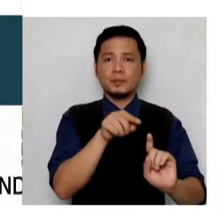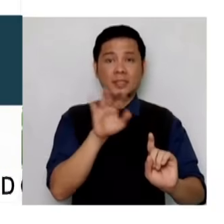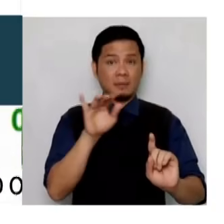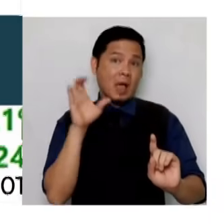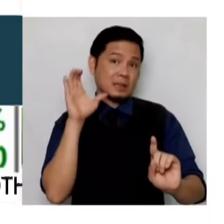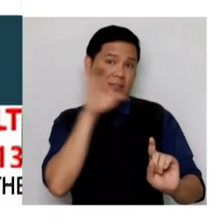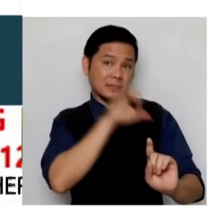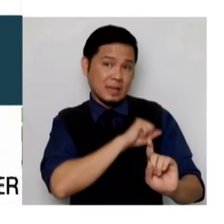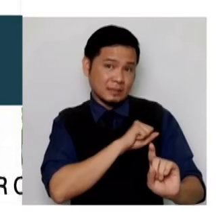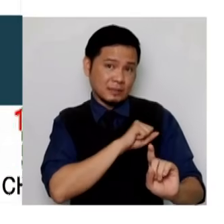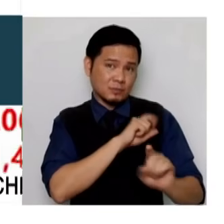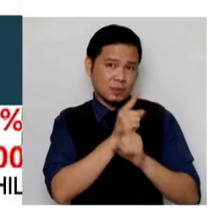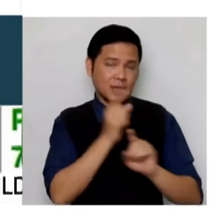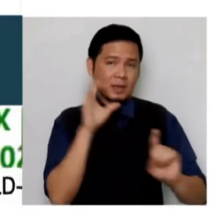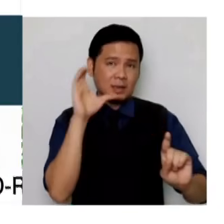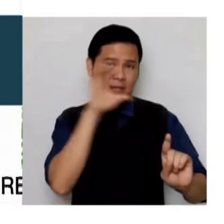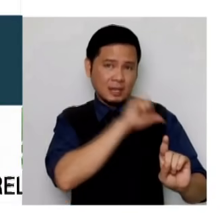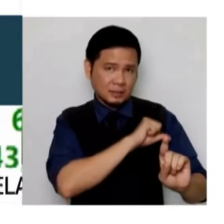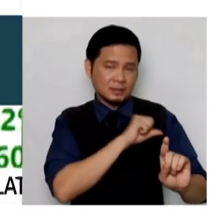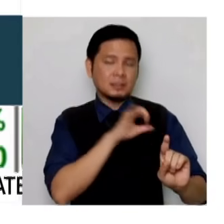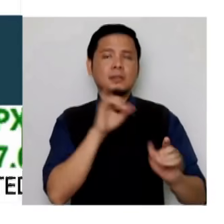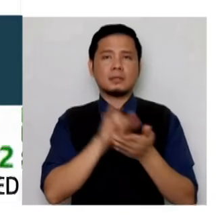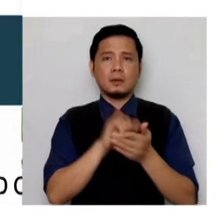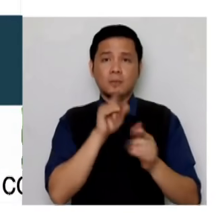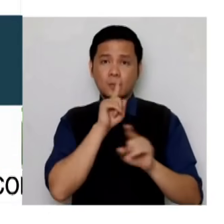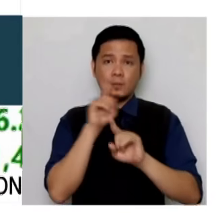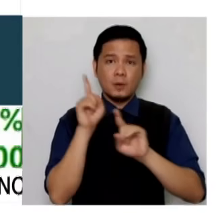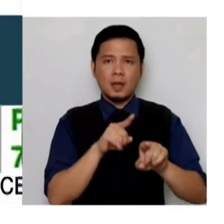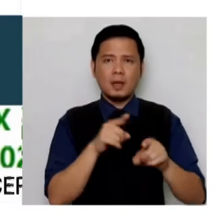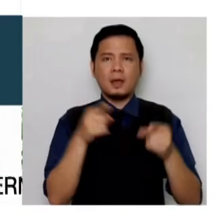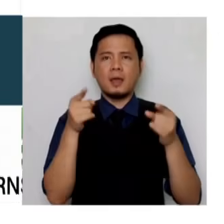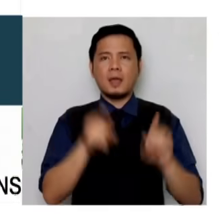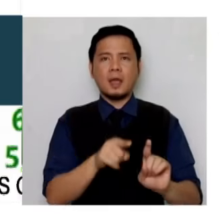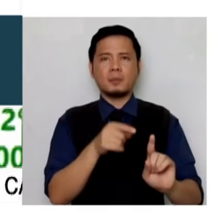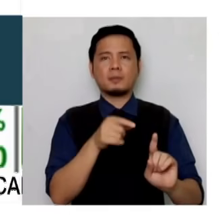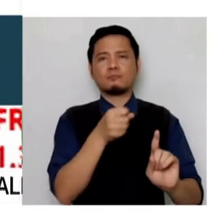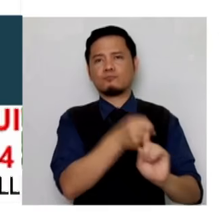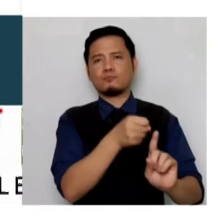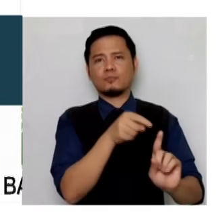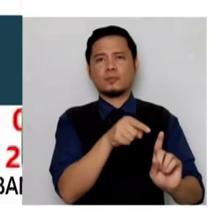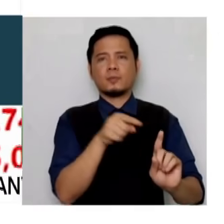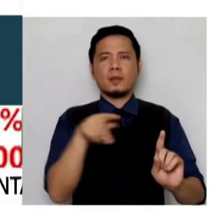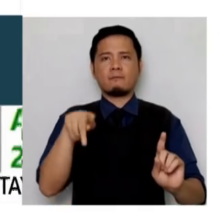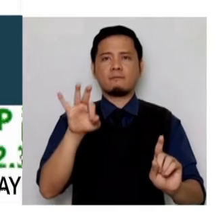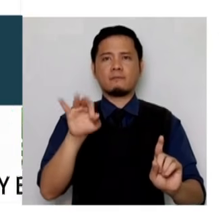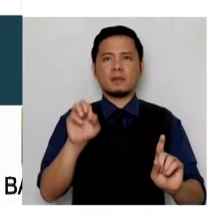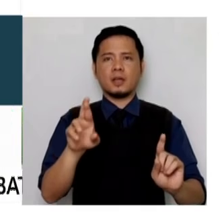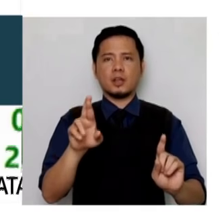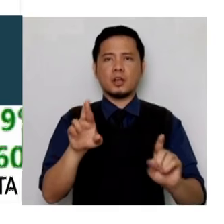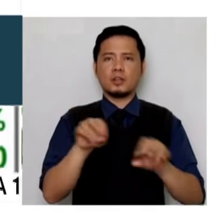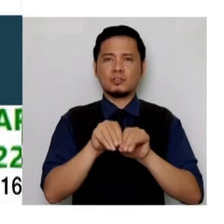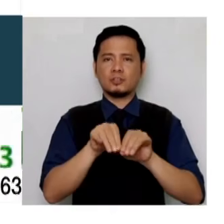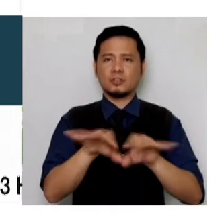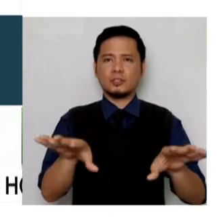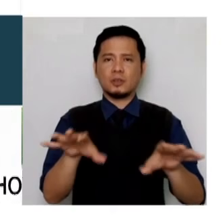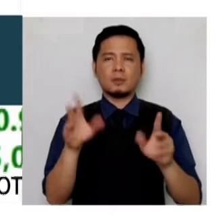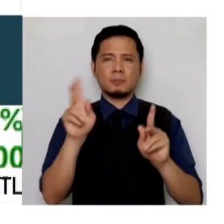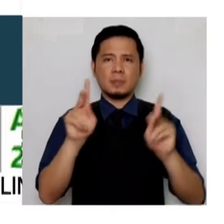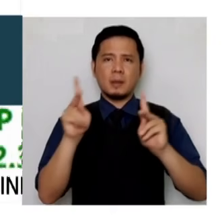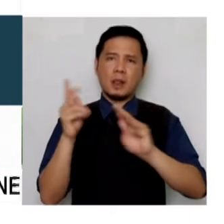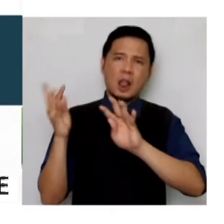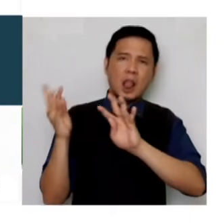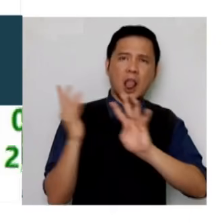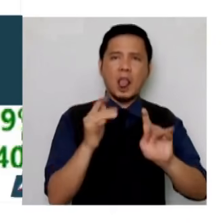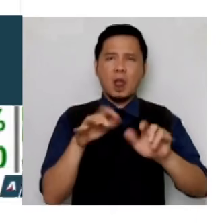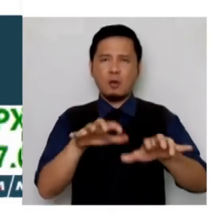it right, sa tingin ko yan a reaction doon sa nangyari doon sa pag-roll out ng Pfizer, di ba po? Pero katulad dito